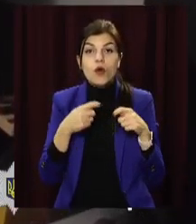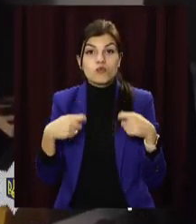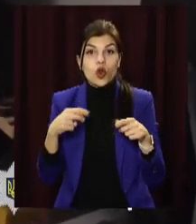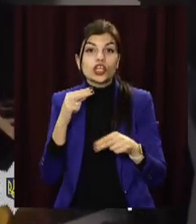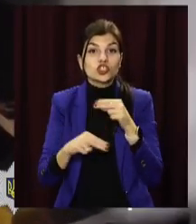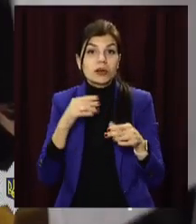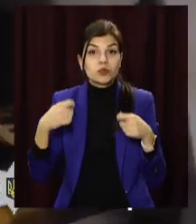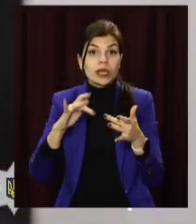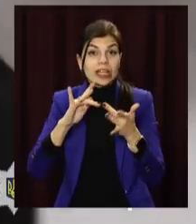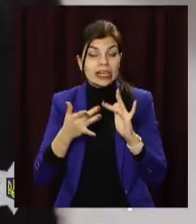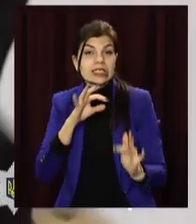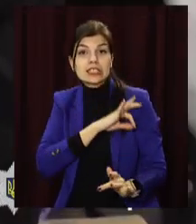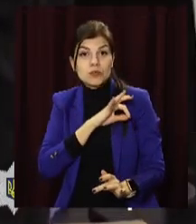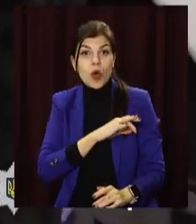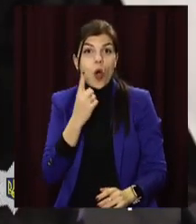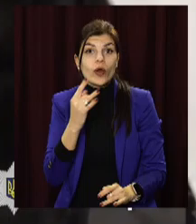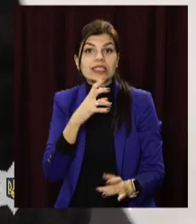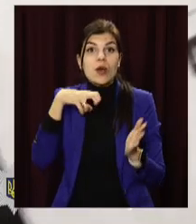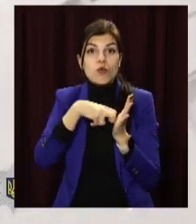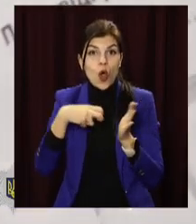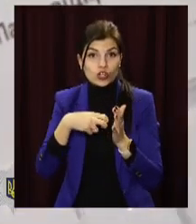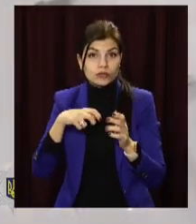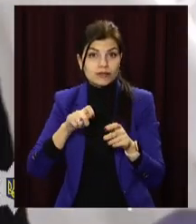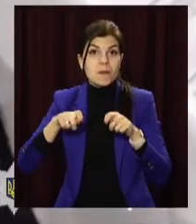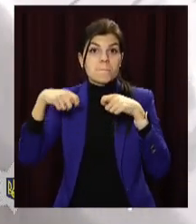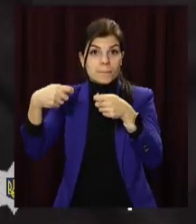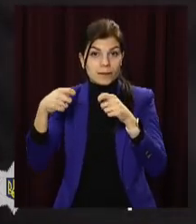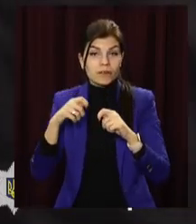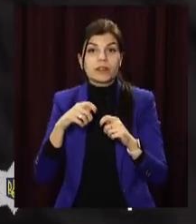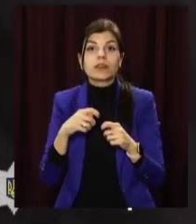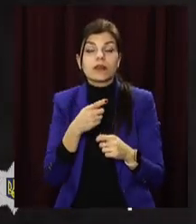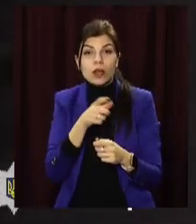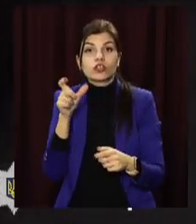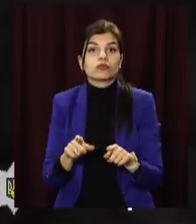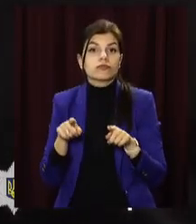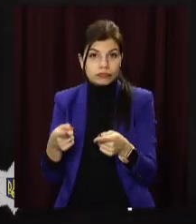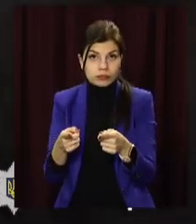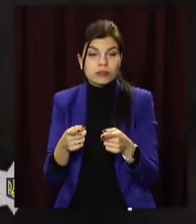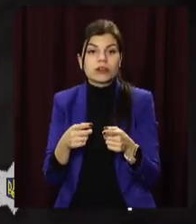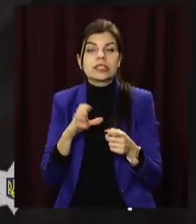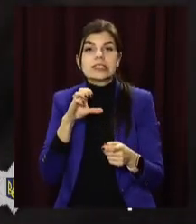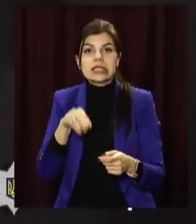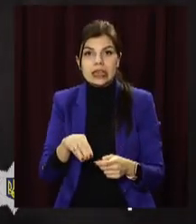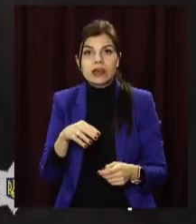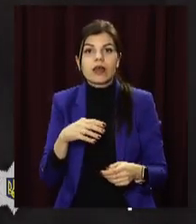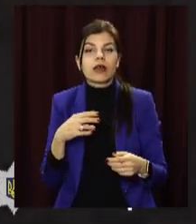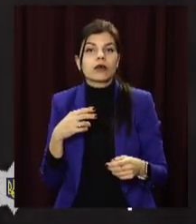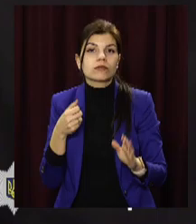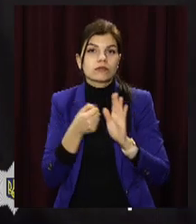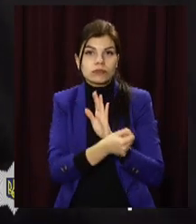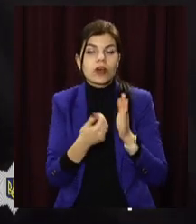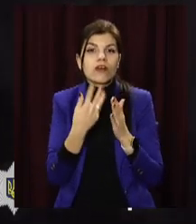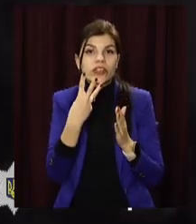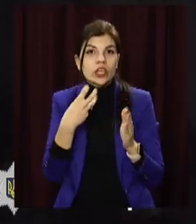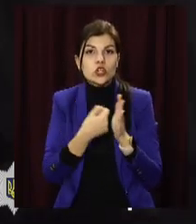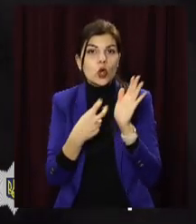через інтернет, використовуючи одного з поштових перевізників. Торгівця зброєю затримали, санкції статті – позбавлення волі на строк від